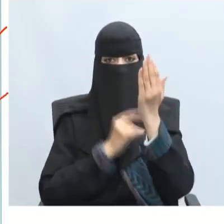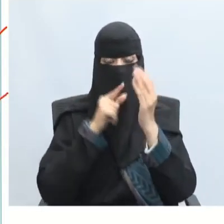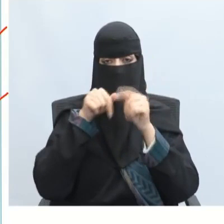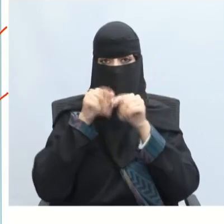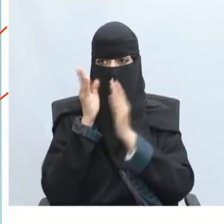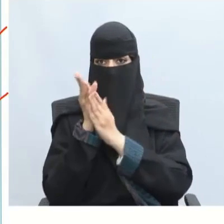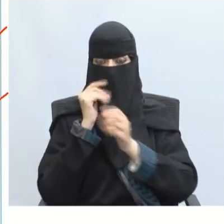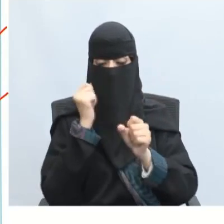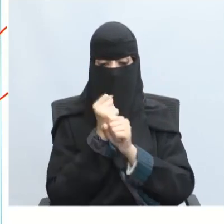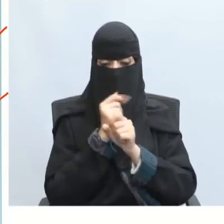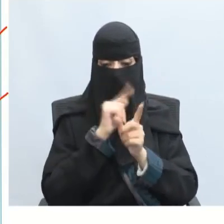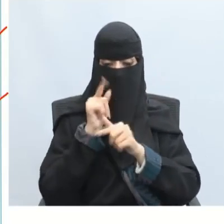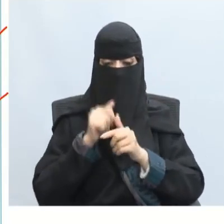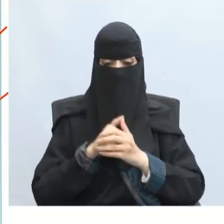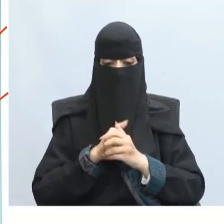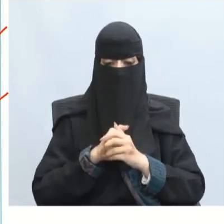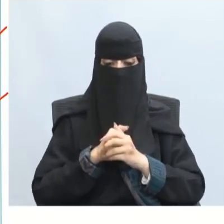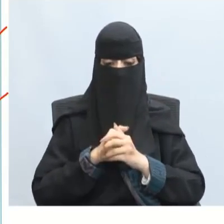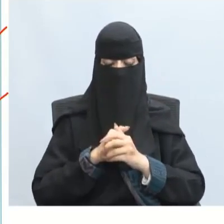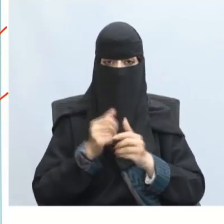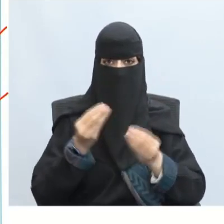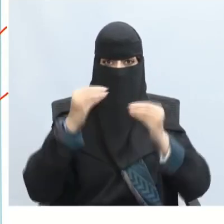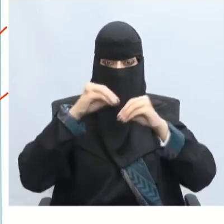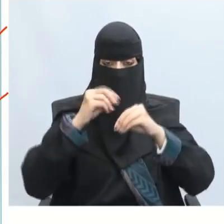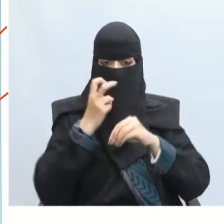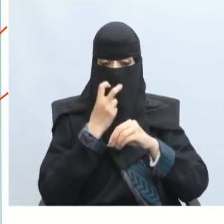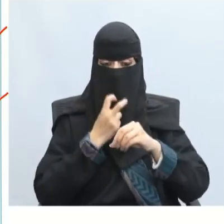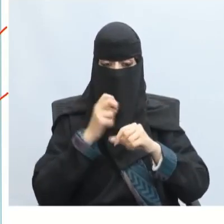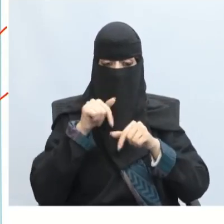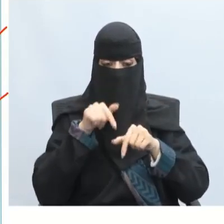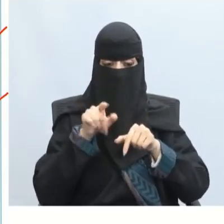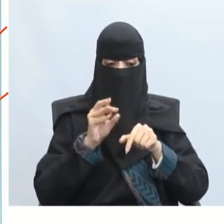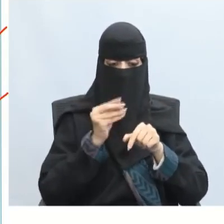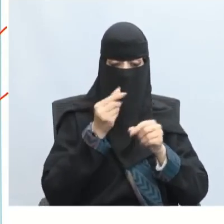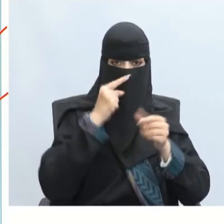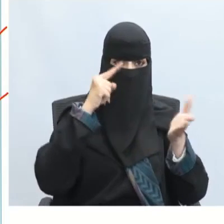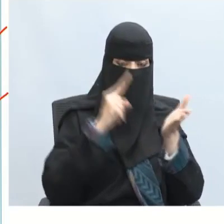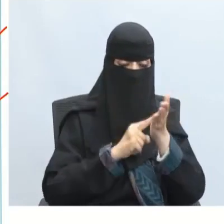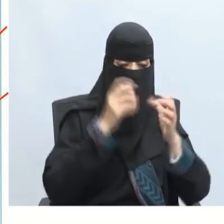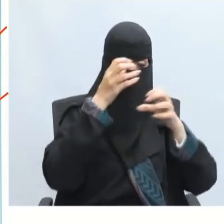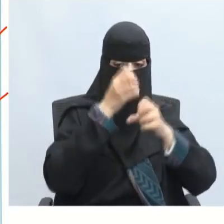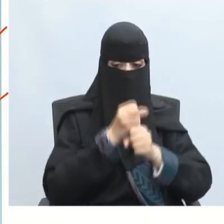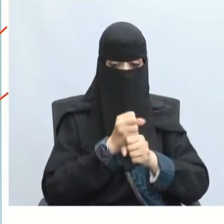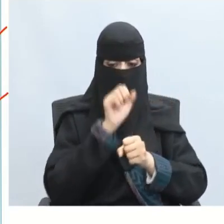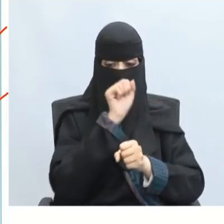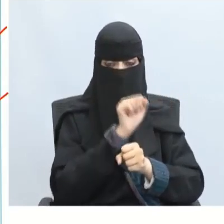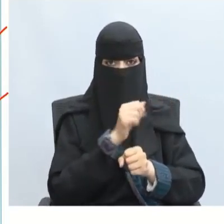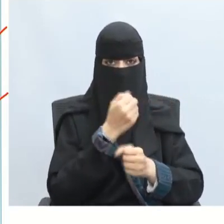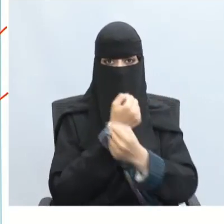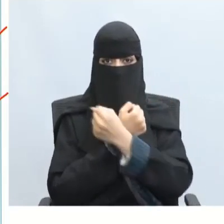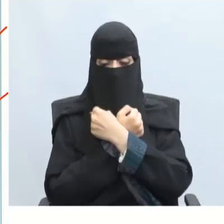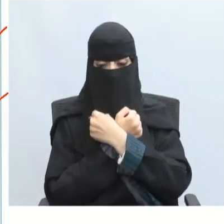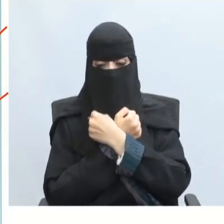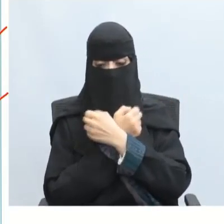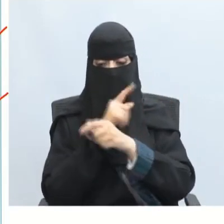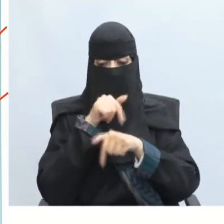ضبط تصدرها هذه اللوائح الجهات التنفيذيه وتتضمن قواعدها ما